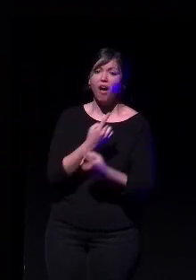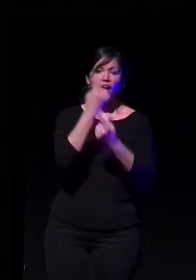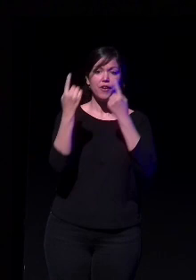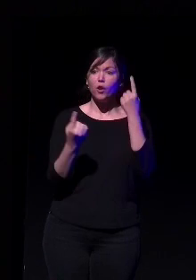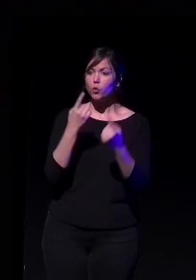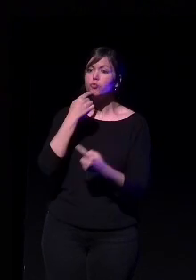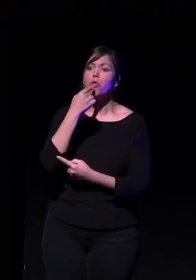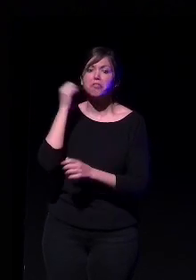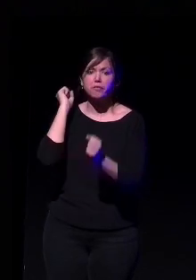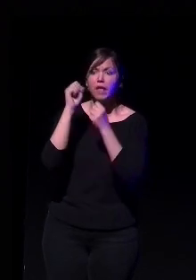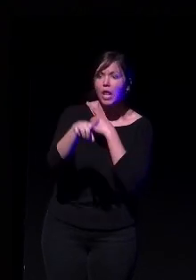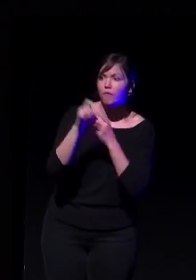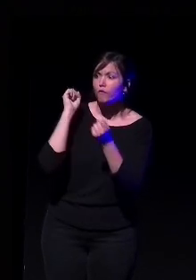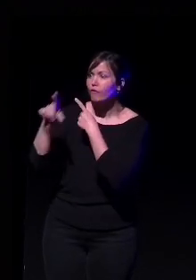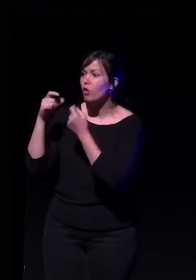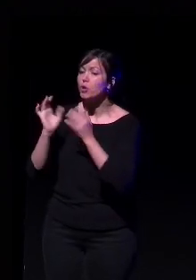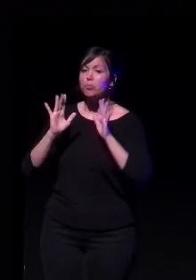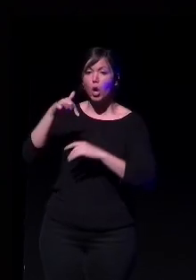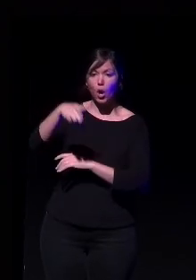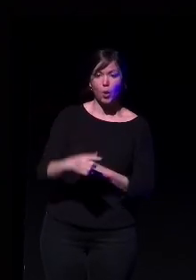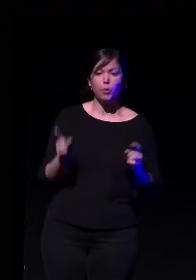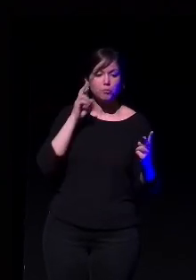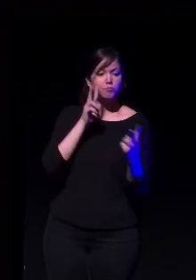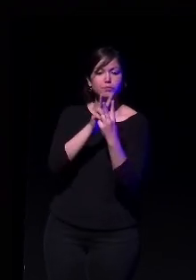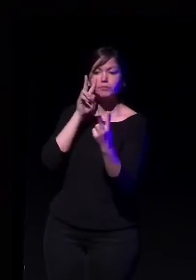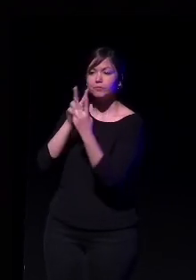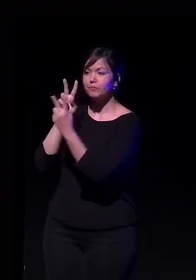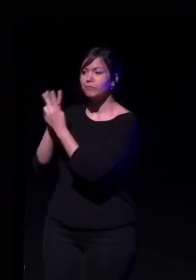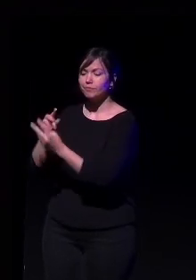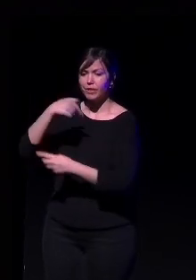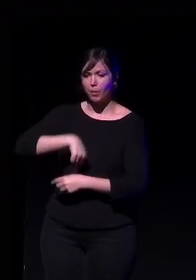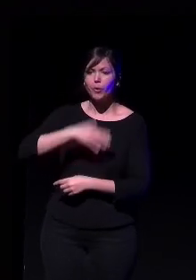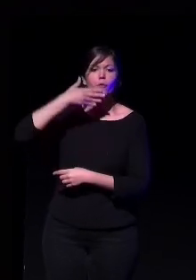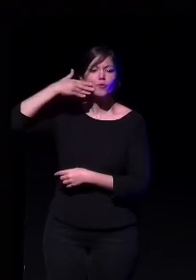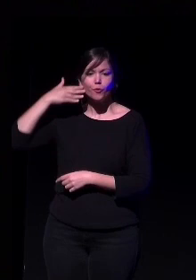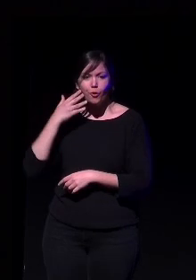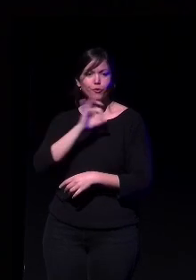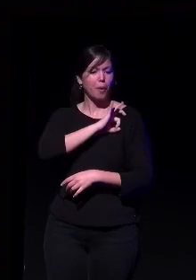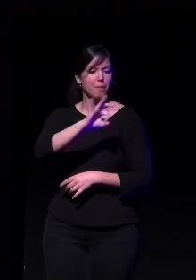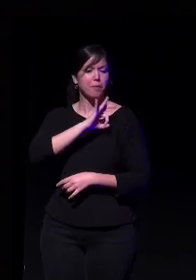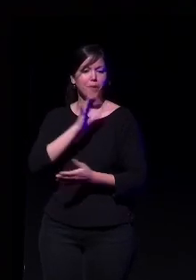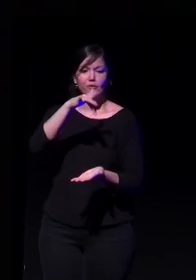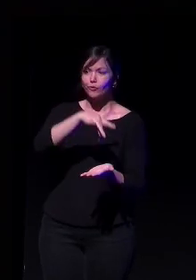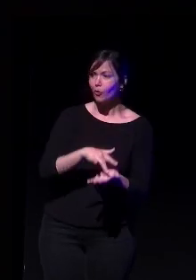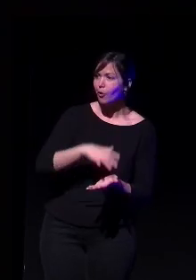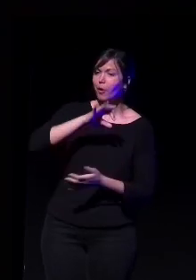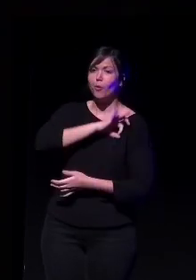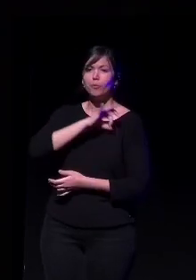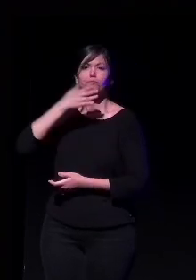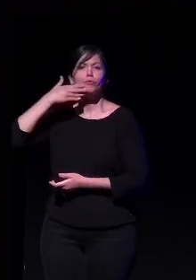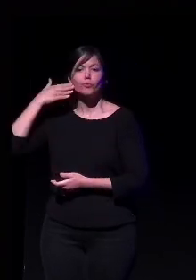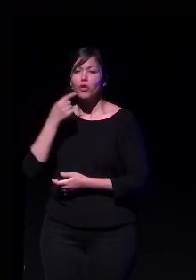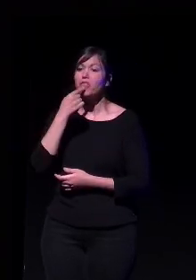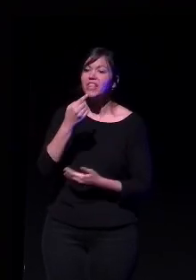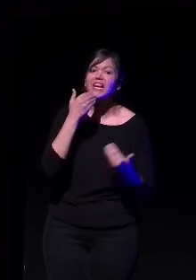poder dir telefònicament, però en tot cas, avui ens retrobem. I ens retrobem orgullosos de poder-vos premiar, orgullosos de poder-vos